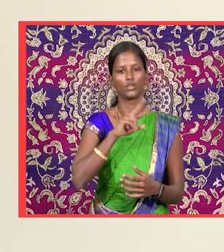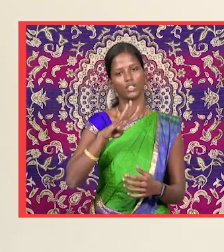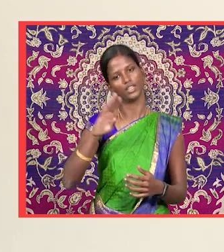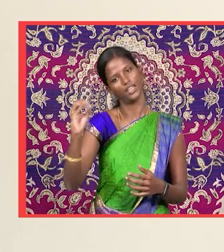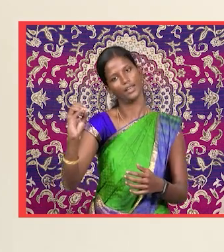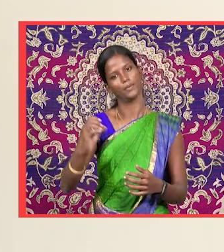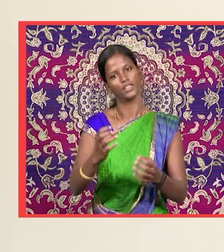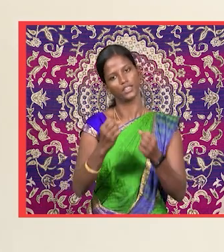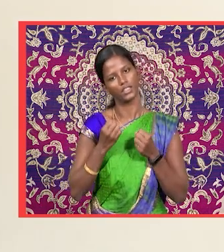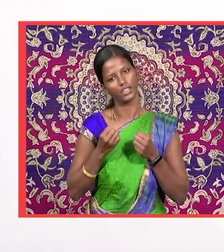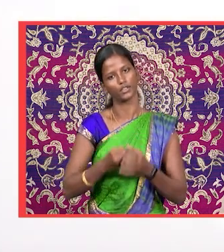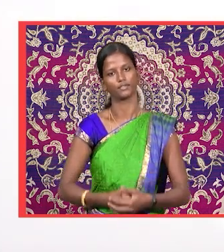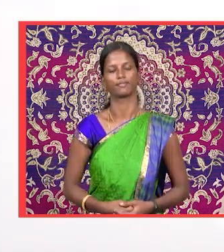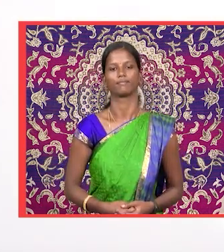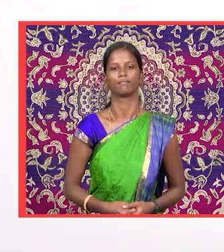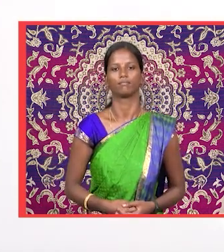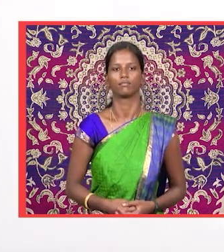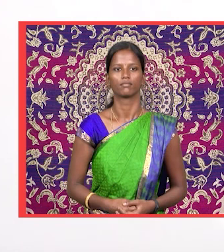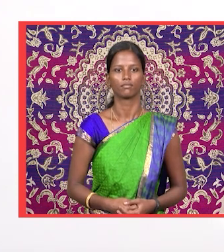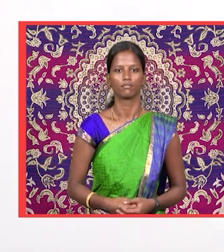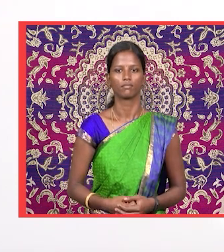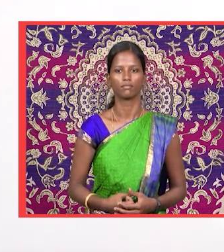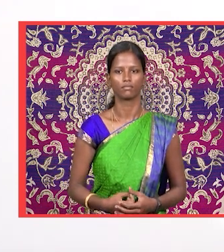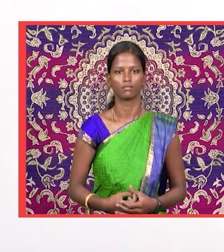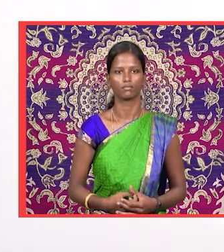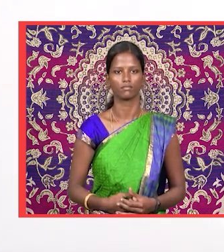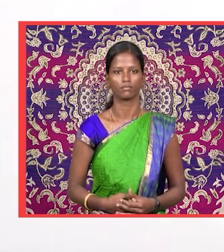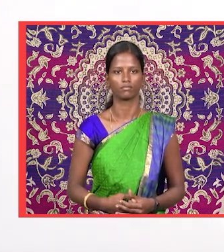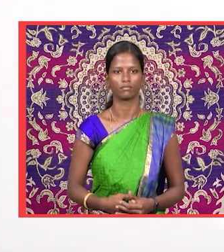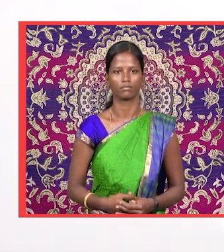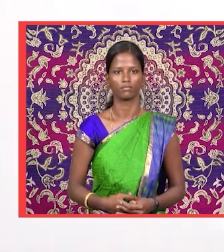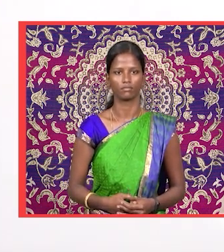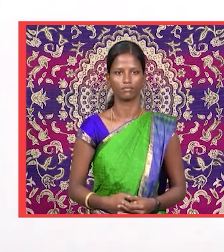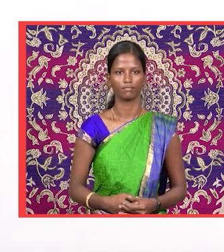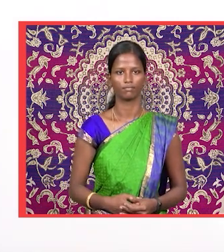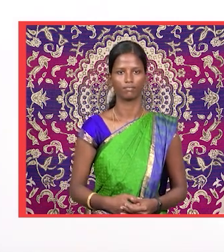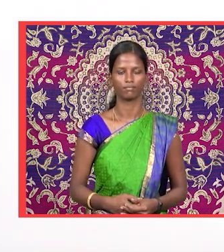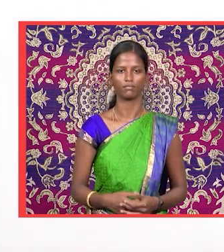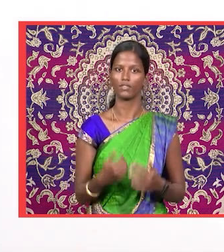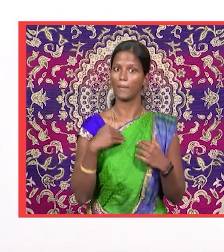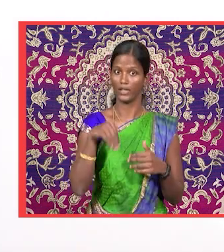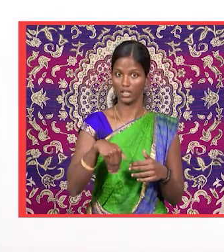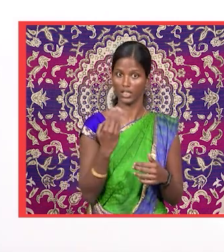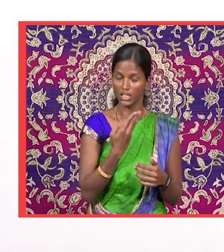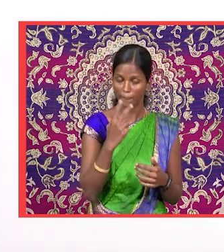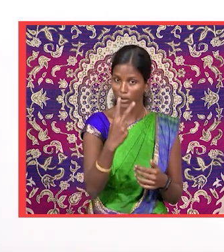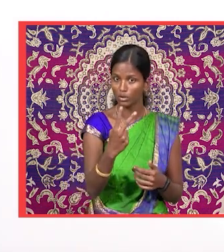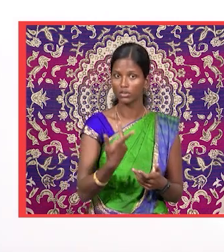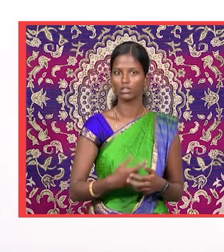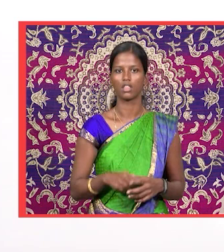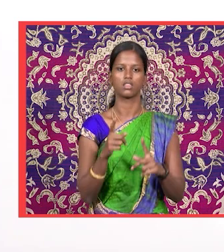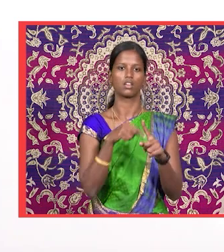4 4 × 20 = 24. ஸோ அவர் பெறுகின்ற தரவு தொகை பார்த்தீங்கன்னா ₹240. நாம் இதுவரைக்கும்